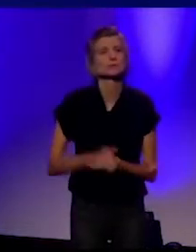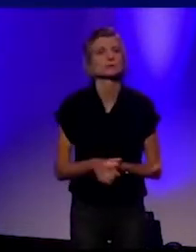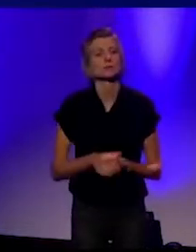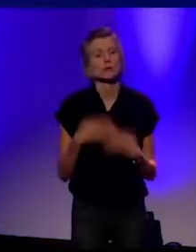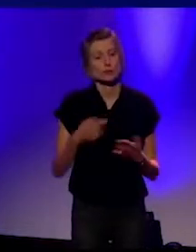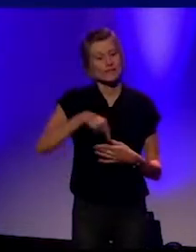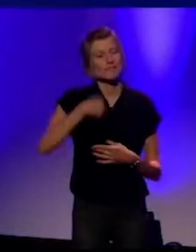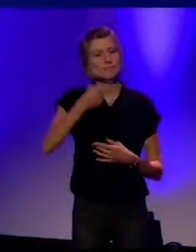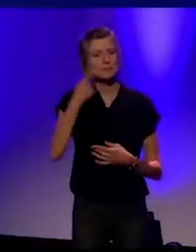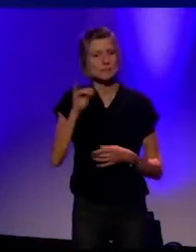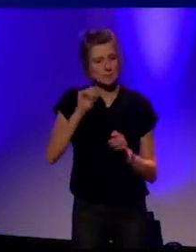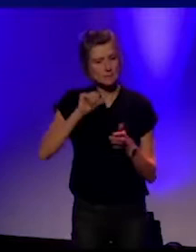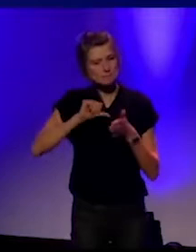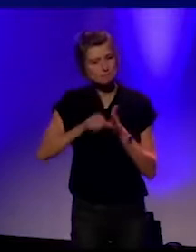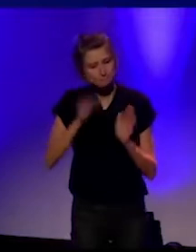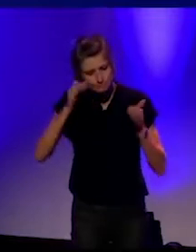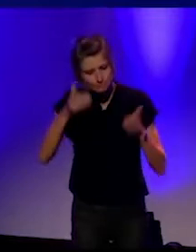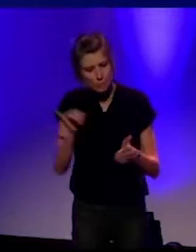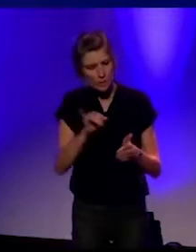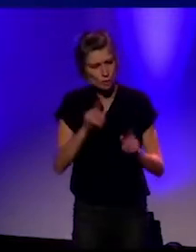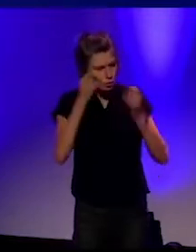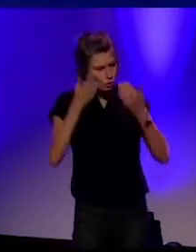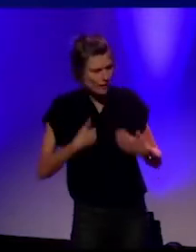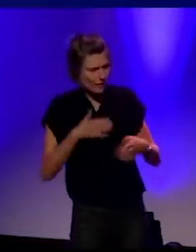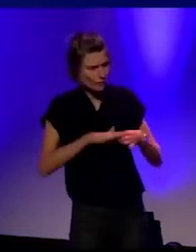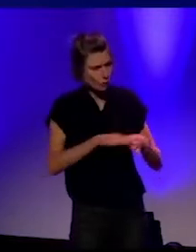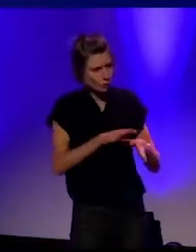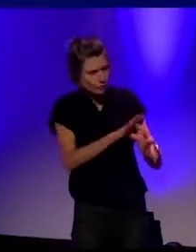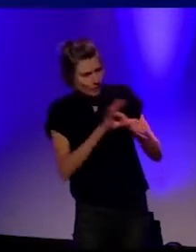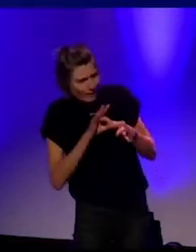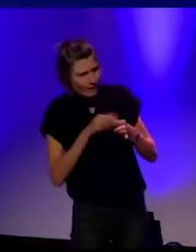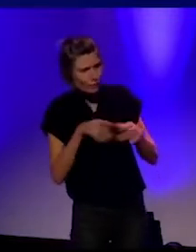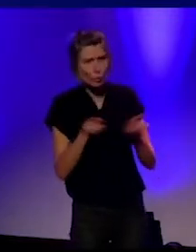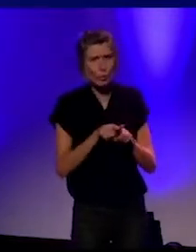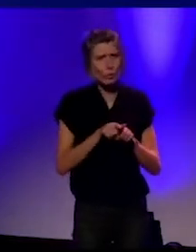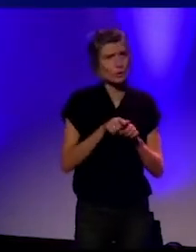speech, betrekken we daar voldoende onze studenten bij? En wat met onze medewerkers, onze personeelsleden?